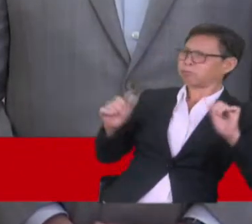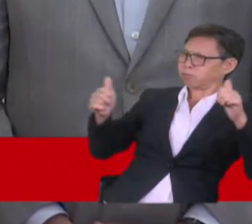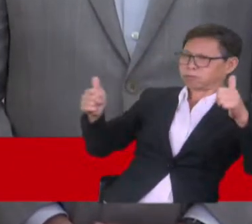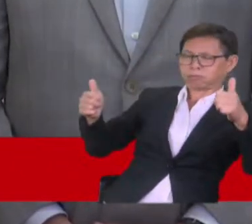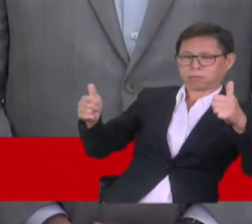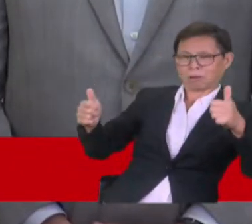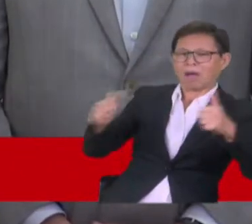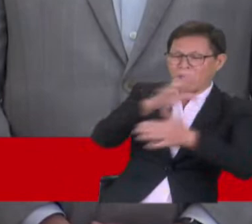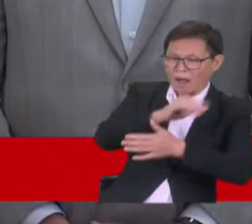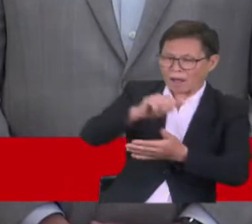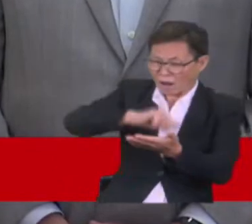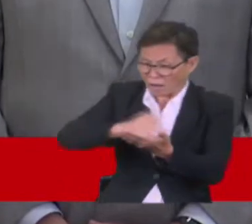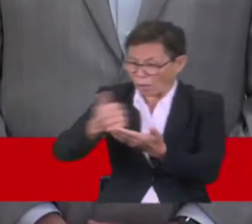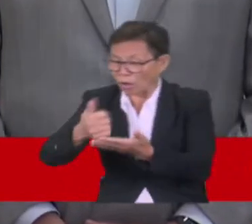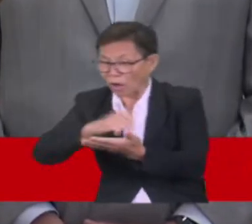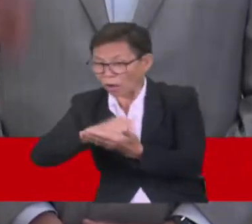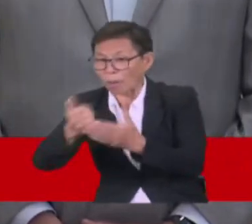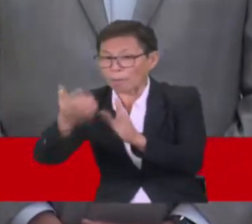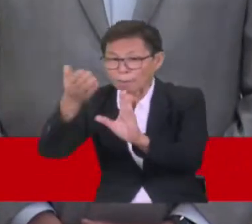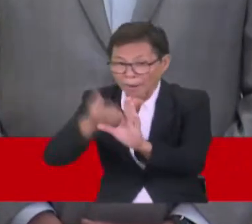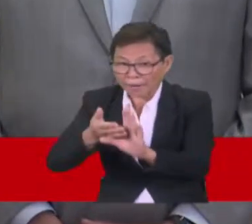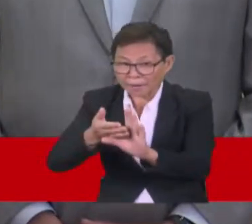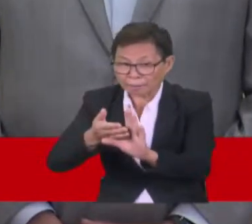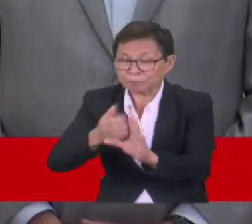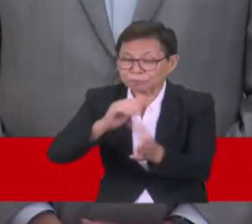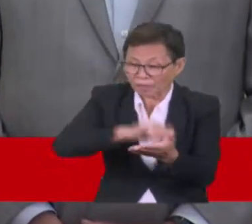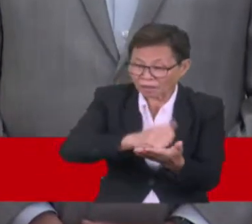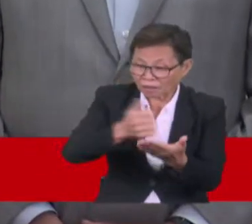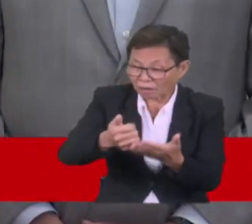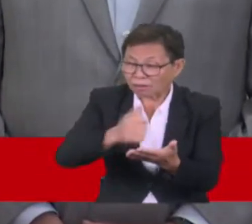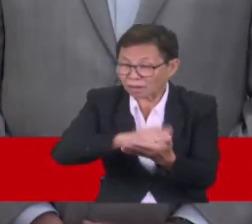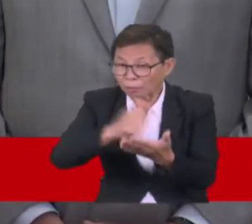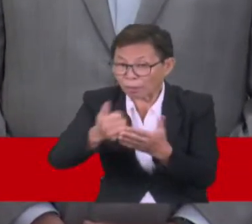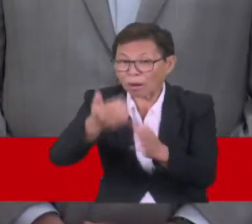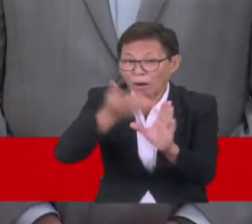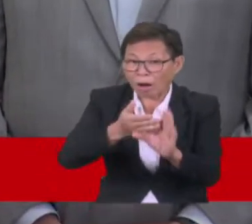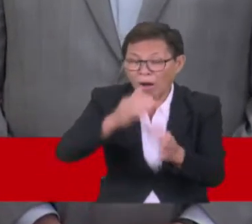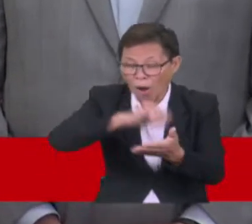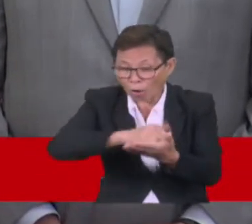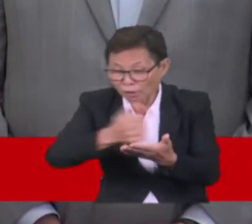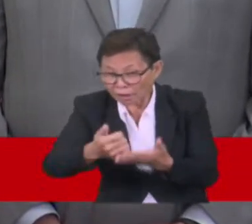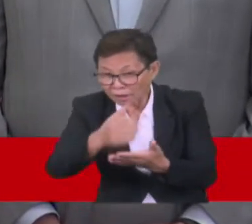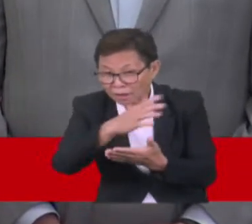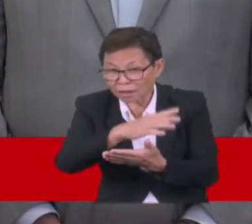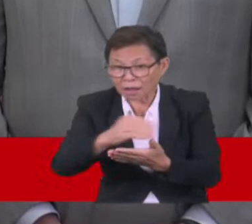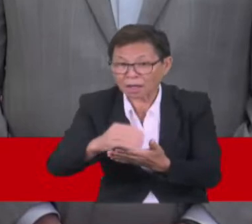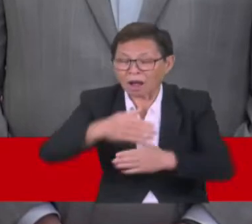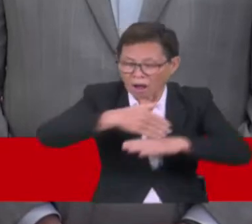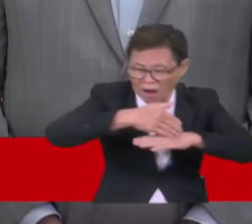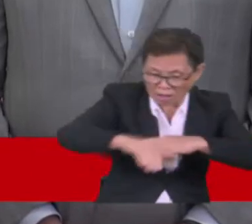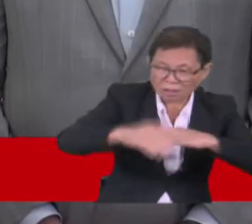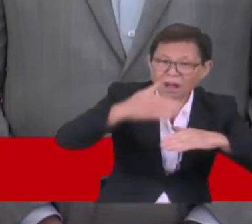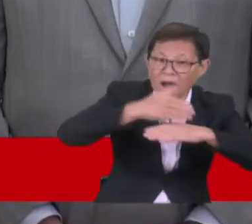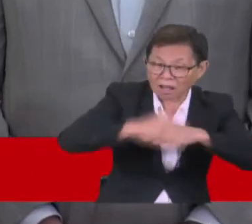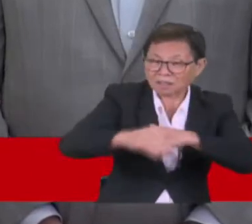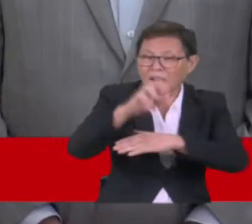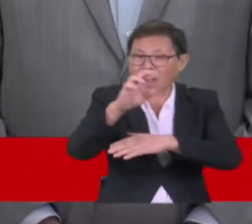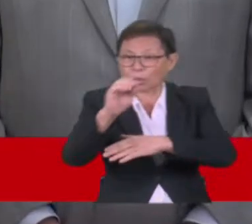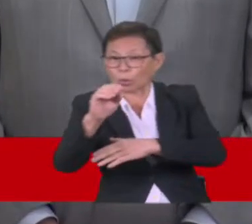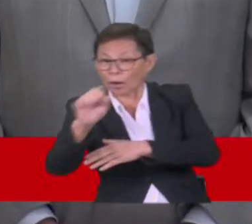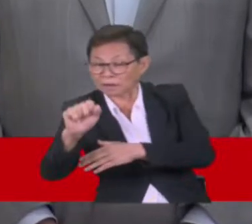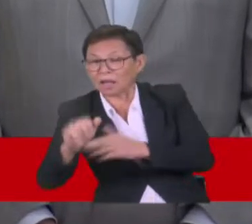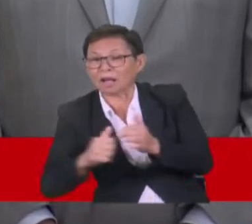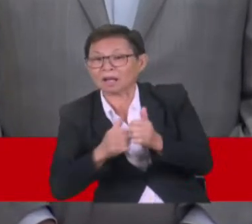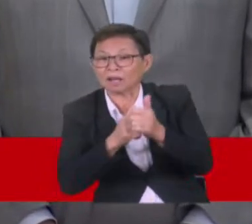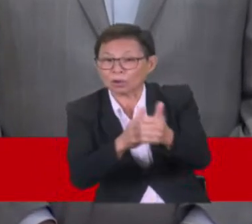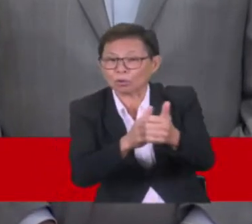dan ekonomi itu dikirim ya betul yang di audit itu dikirim diantar kepada rws